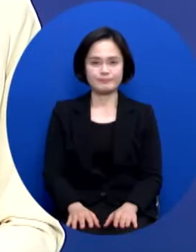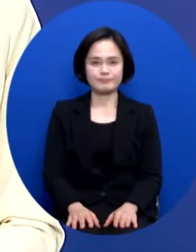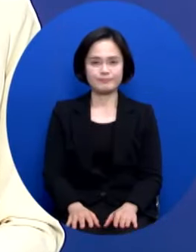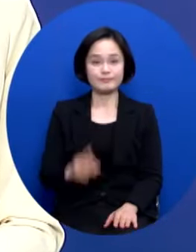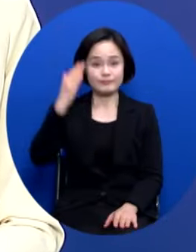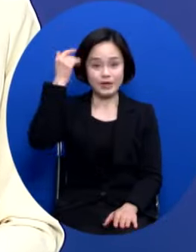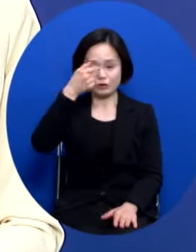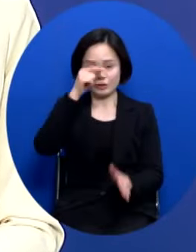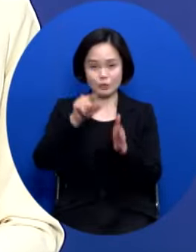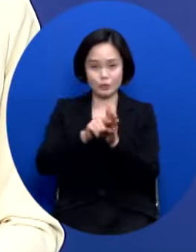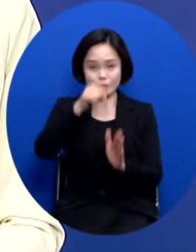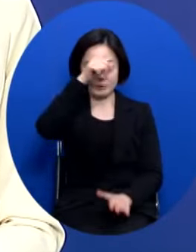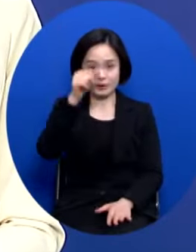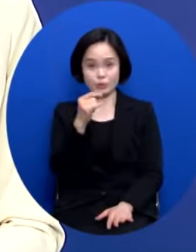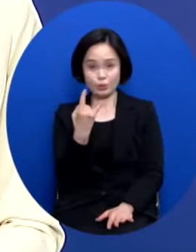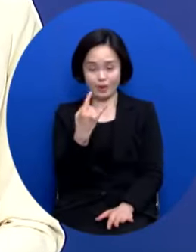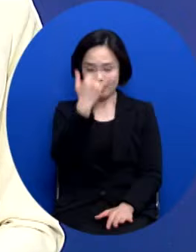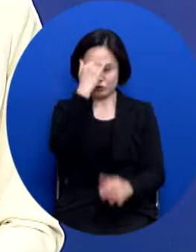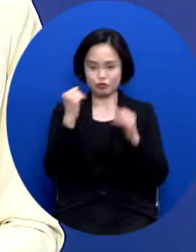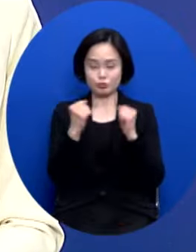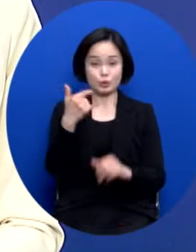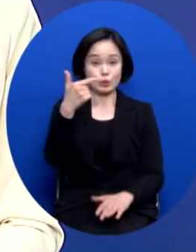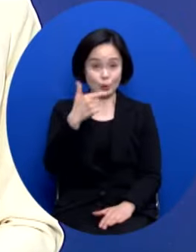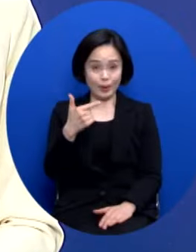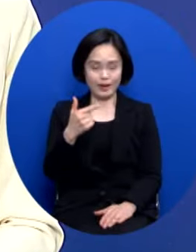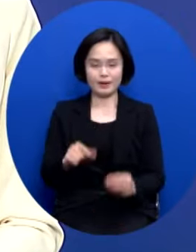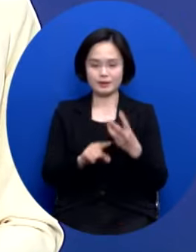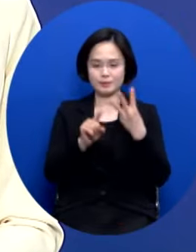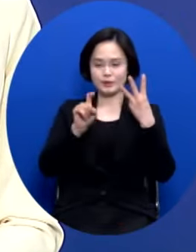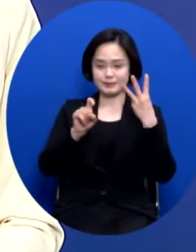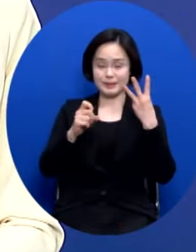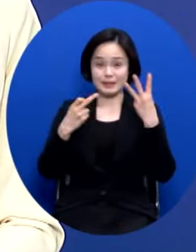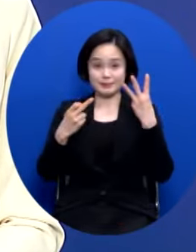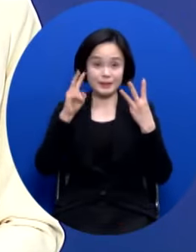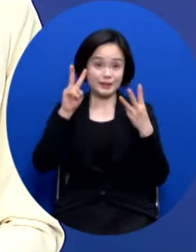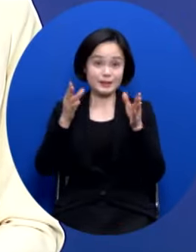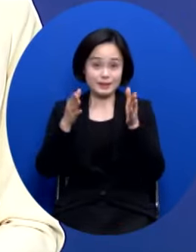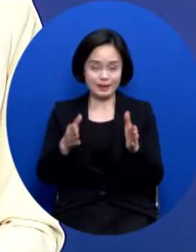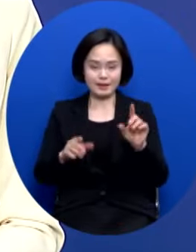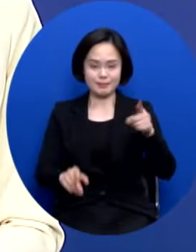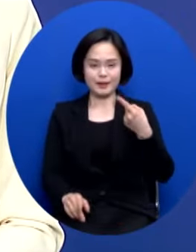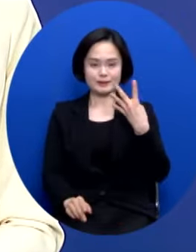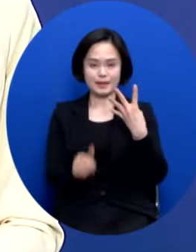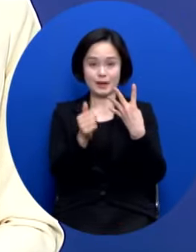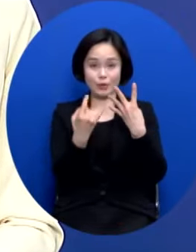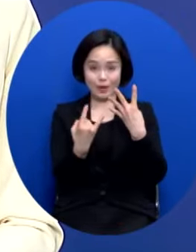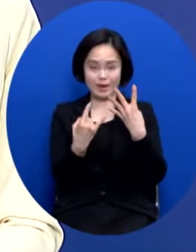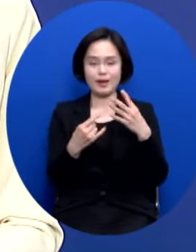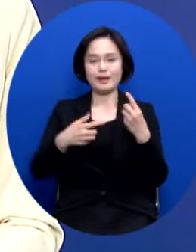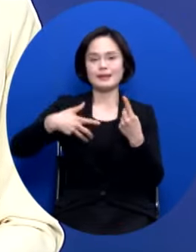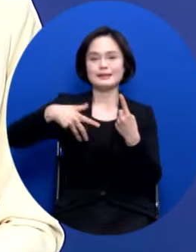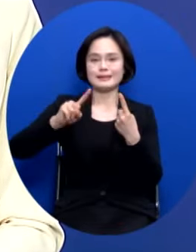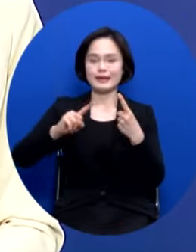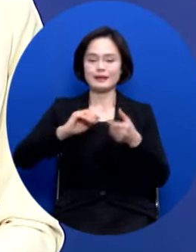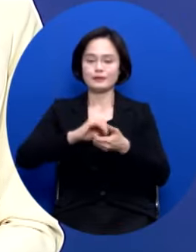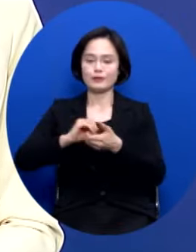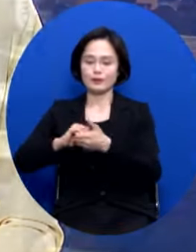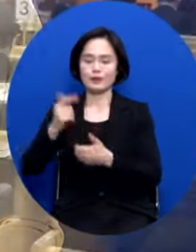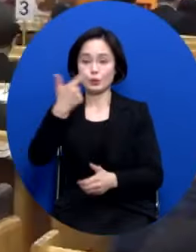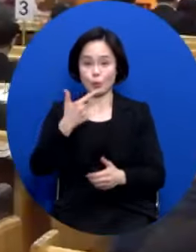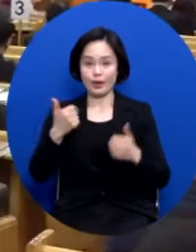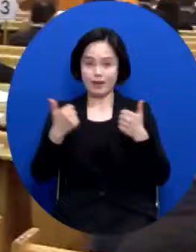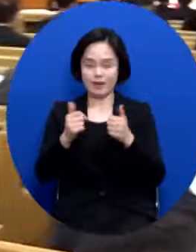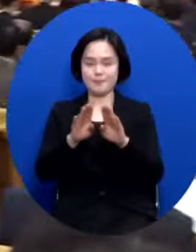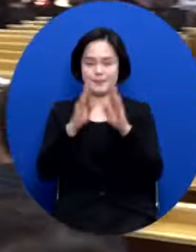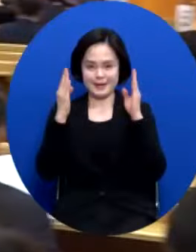한국 기독교 장로회 충북노회가 11일과 12일 양일간 제104회 1차 정기노회를 개최했습니다.